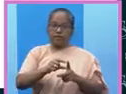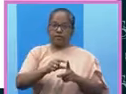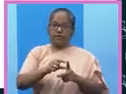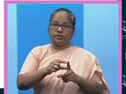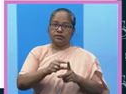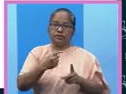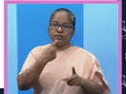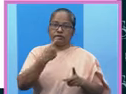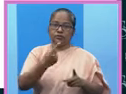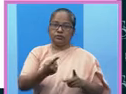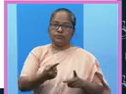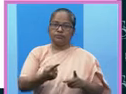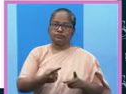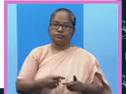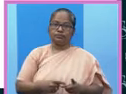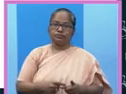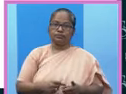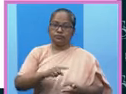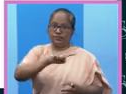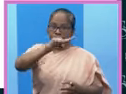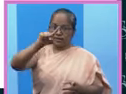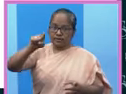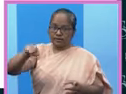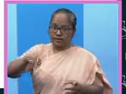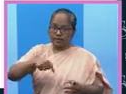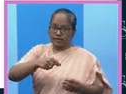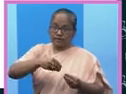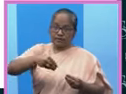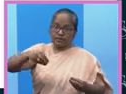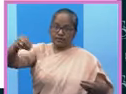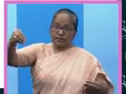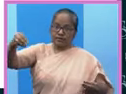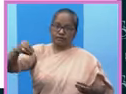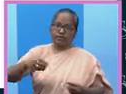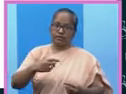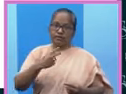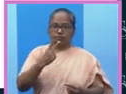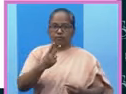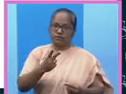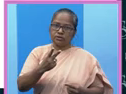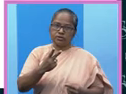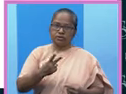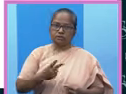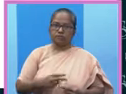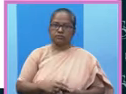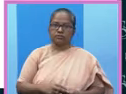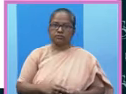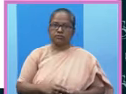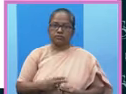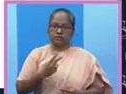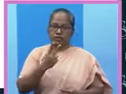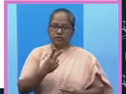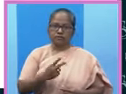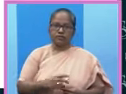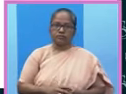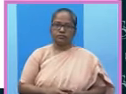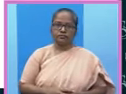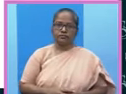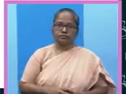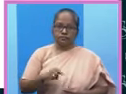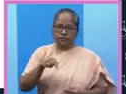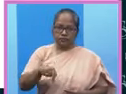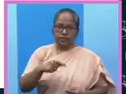தானே? ஸோ விட்டம் தான் என்னது? இந்த வட்டத்திலேயே மிகப்பெரிய நான் என்று நம்ம சொல்லலாம். புரிஞ்சுதா மாணவர்களே? கவனிங்க மாணவர்களே,